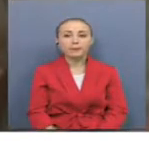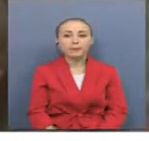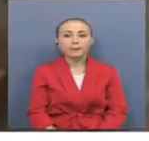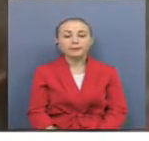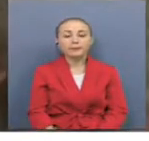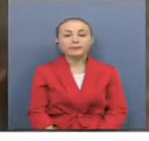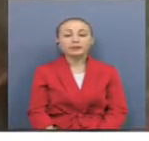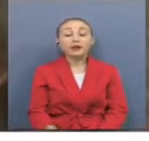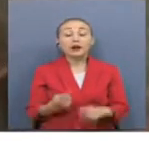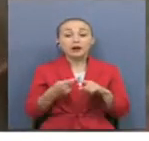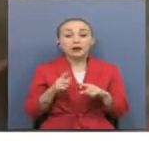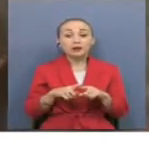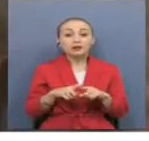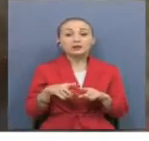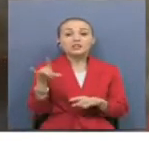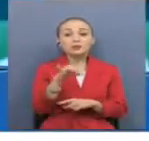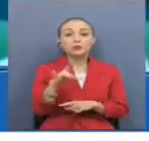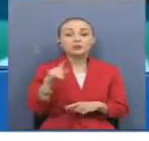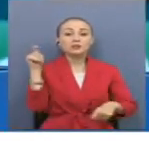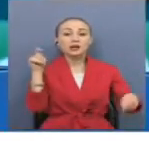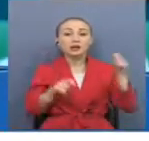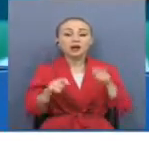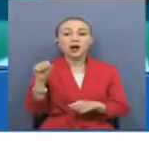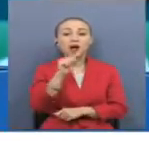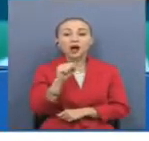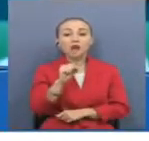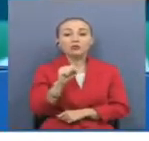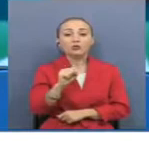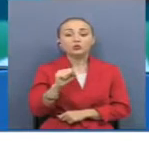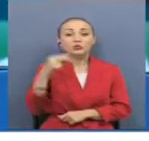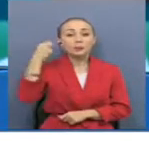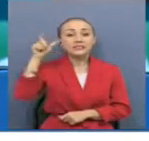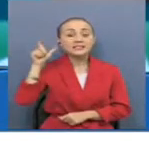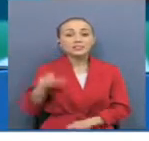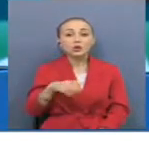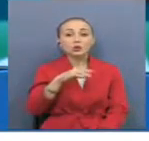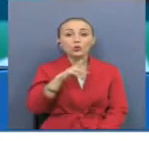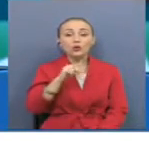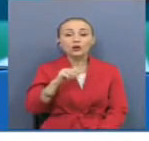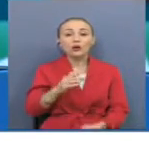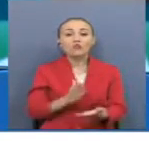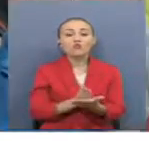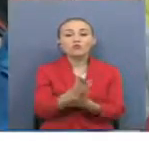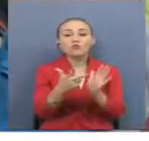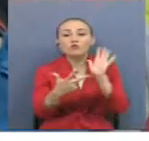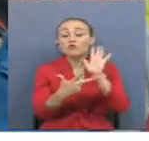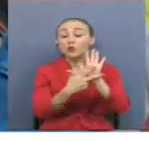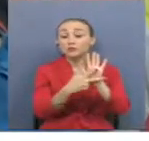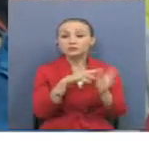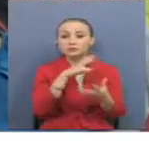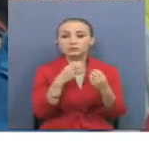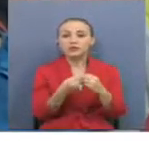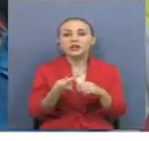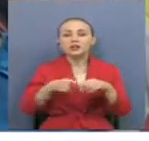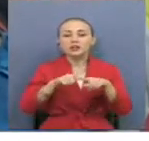Олар отандық білім беру жүйесіндегі өзекті мәселелерді шешуге бағытталып отыр. Бұл ретте біз облысымызда алда атқарылар жұмыс жоспарын құрдық. Біріншіден сапалы білім беру